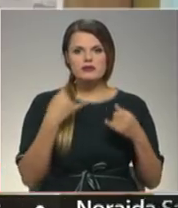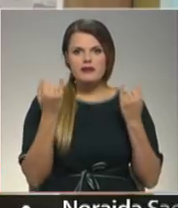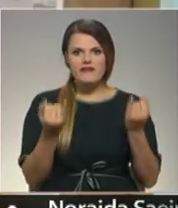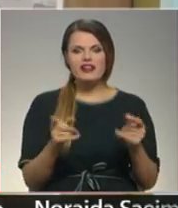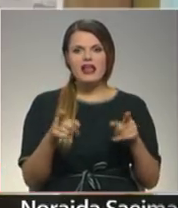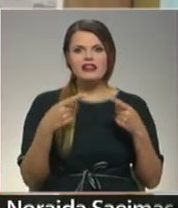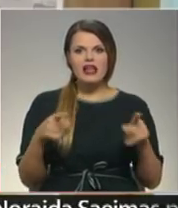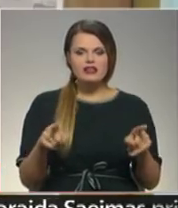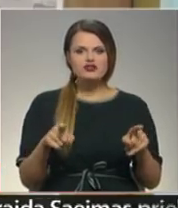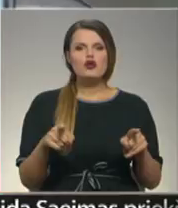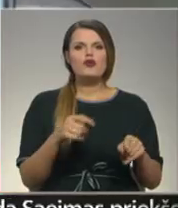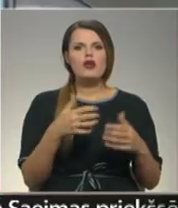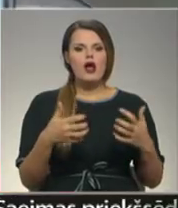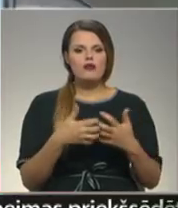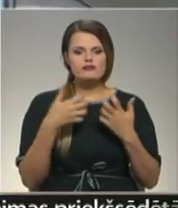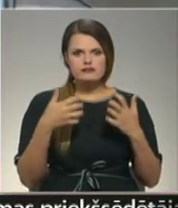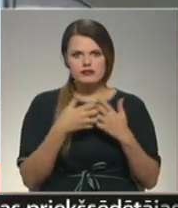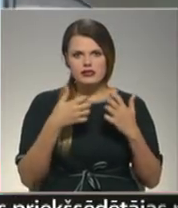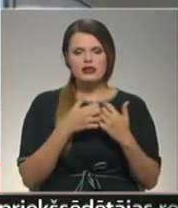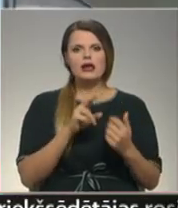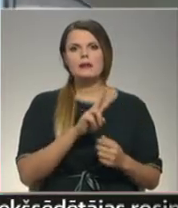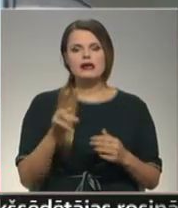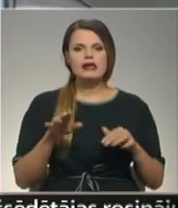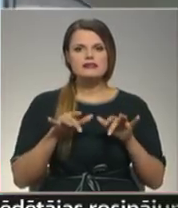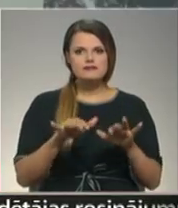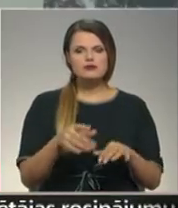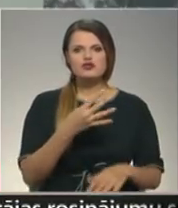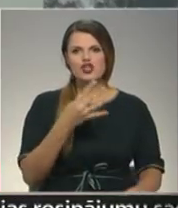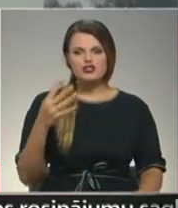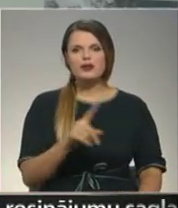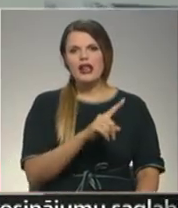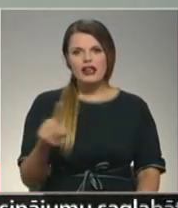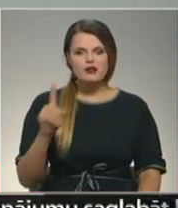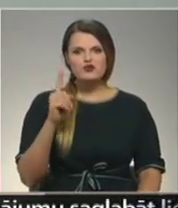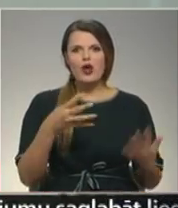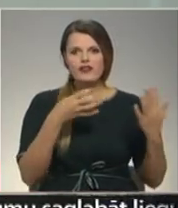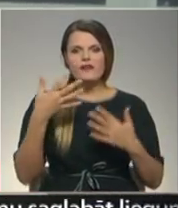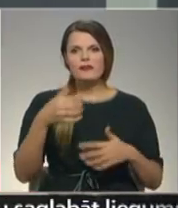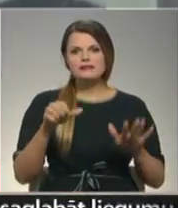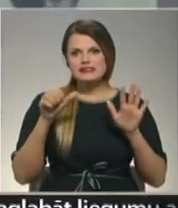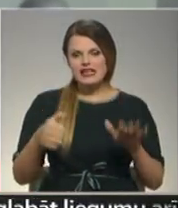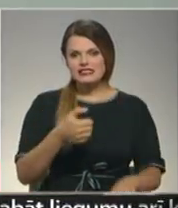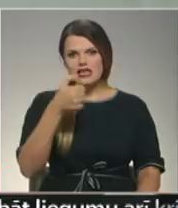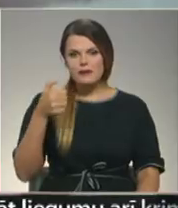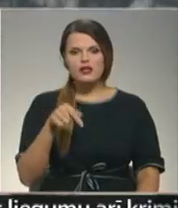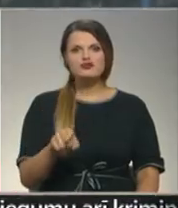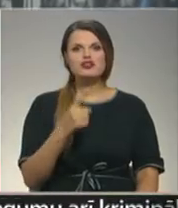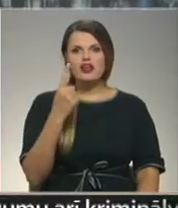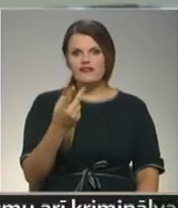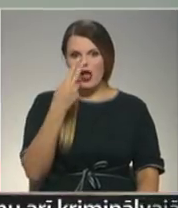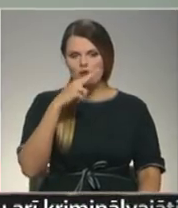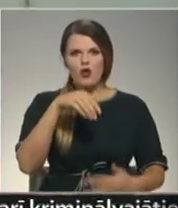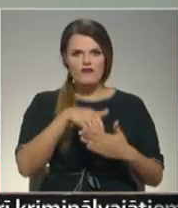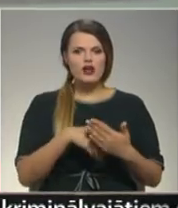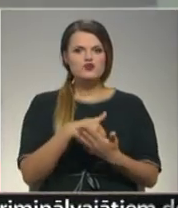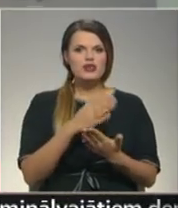Nacionālo partizānu karam, kas risinājās no 1944. Līdz 1956. Gadam. Šī ir viena no vēstures lapas